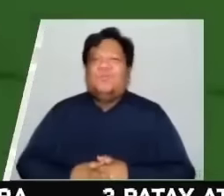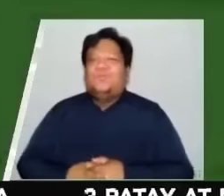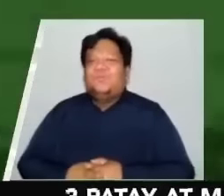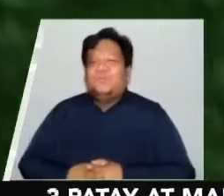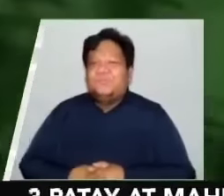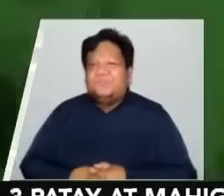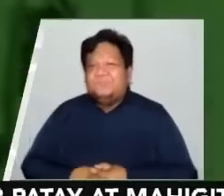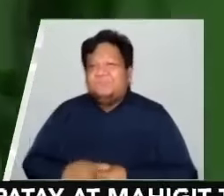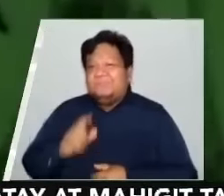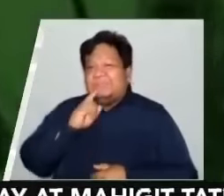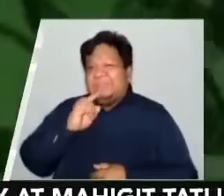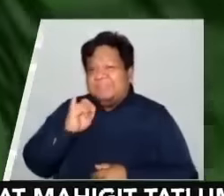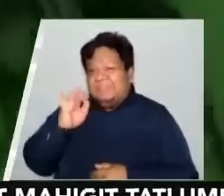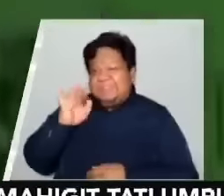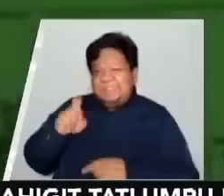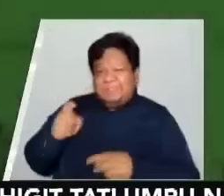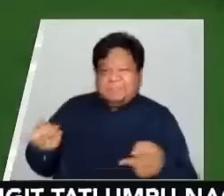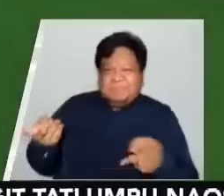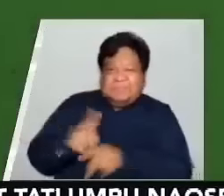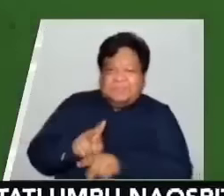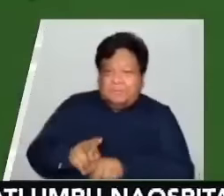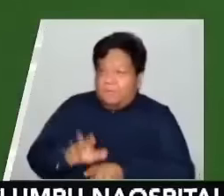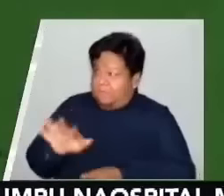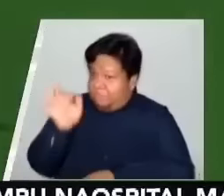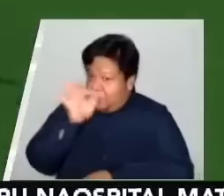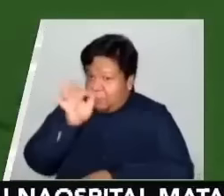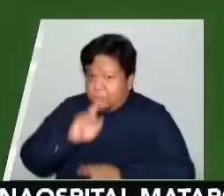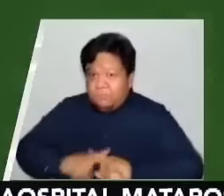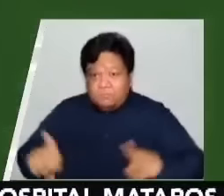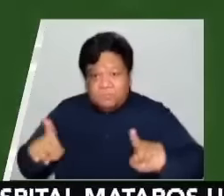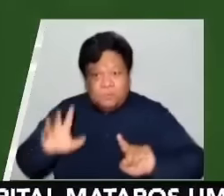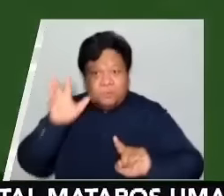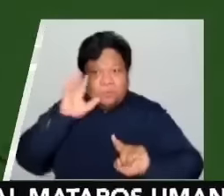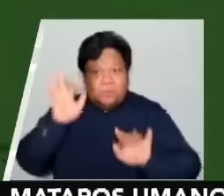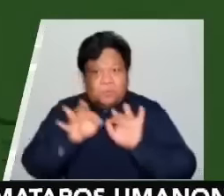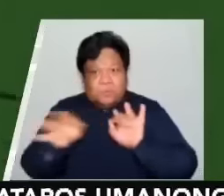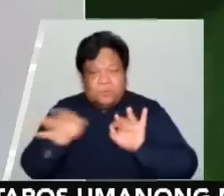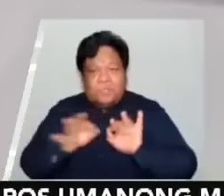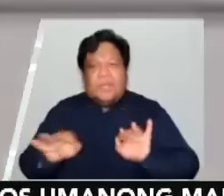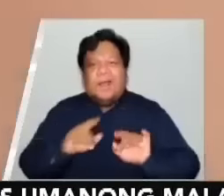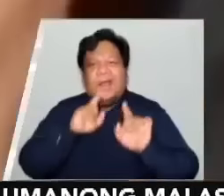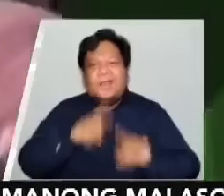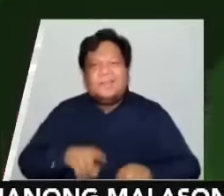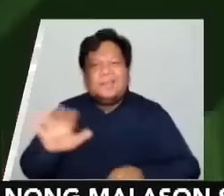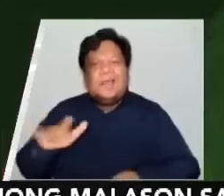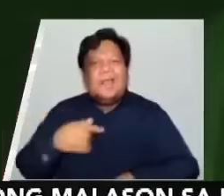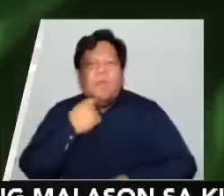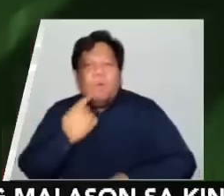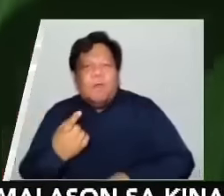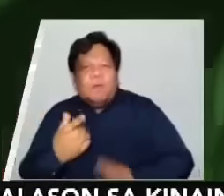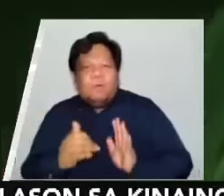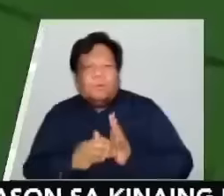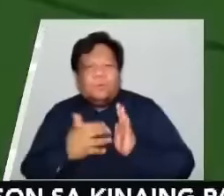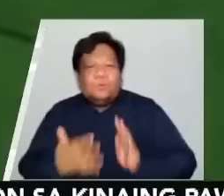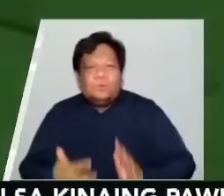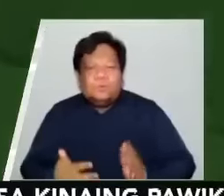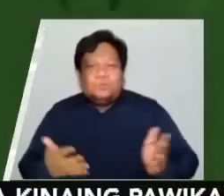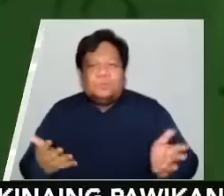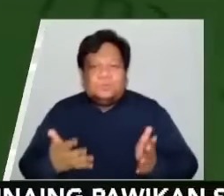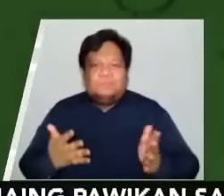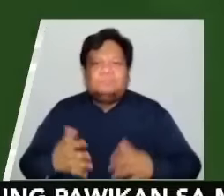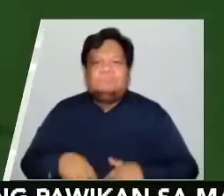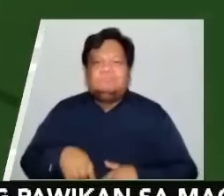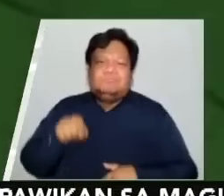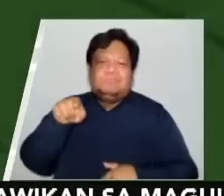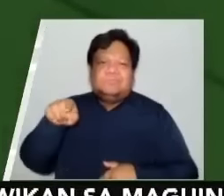na ba ang kasabihan ng mga Pinoy? Yan ang entertaining answers ng grade 1 students ng substitute teacher na si Giselle from Children of